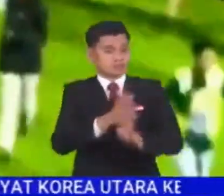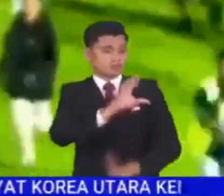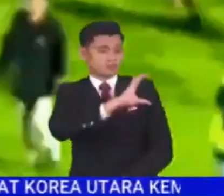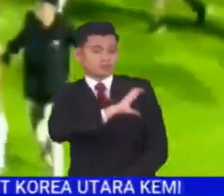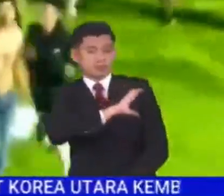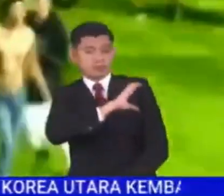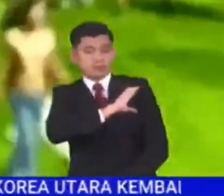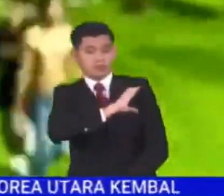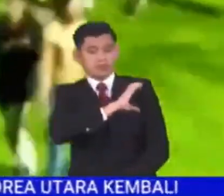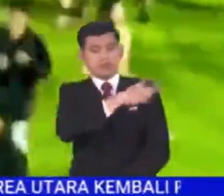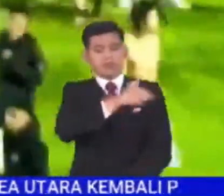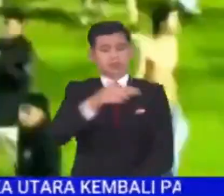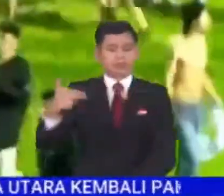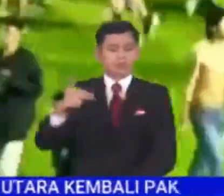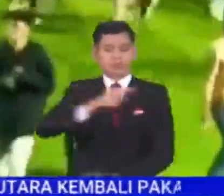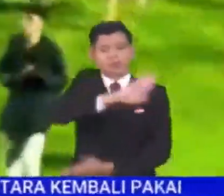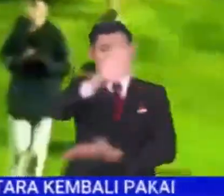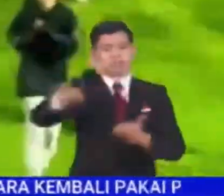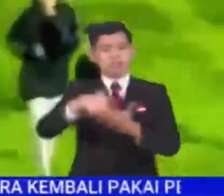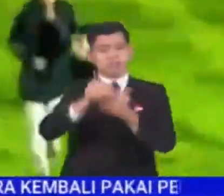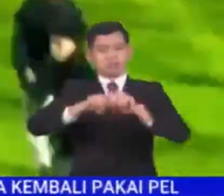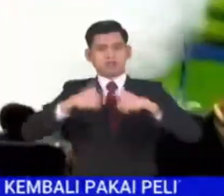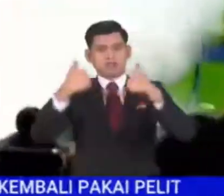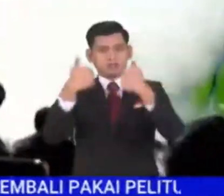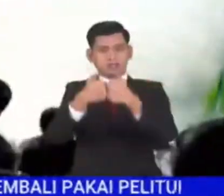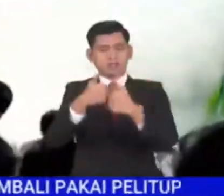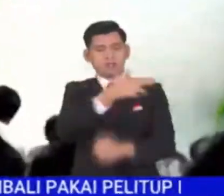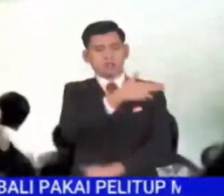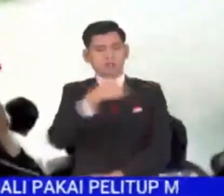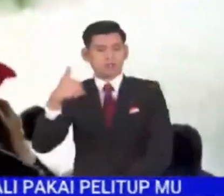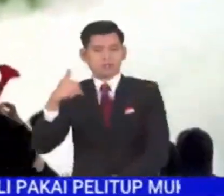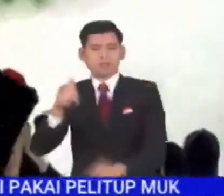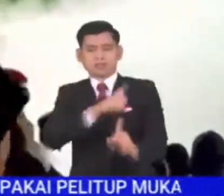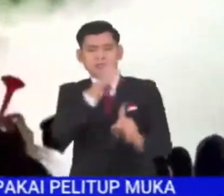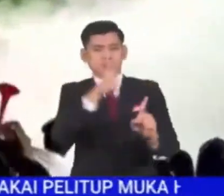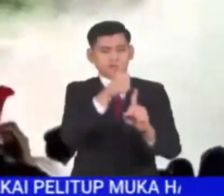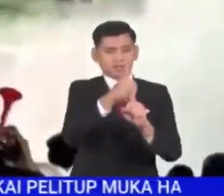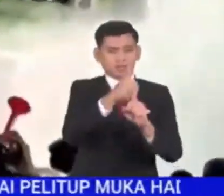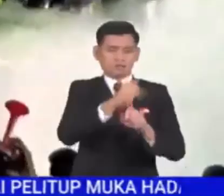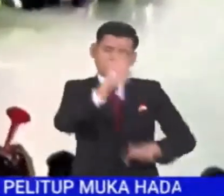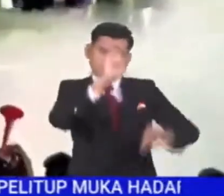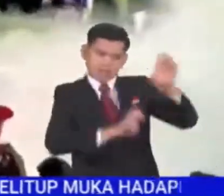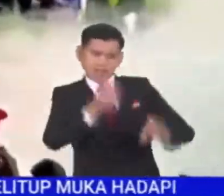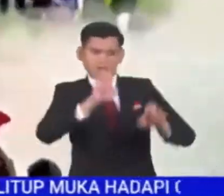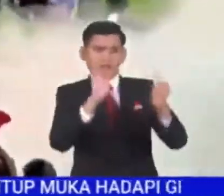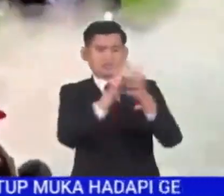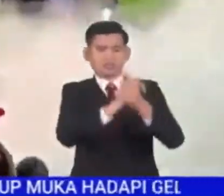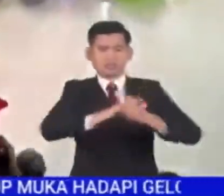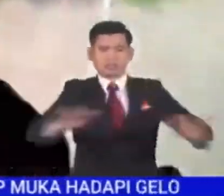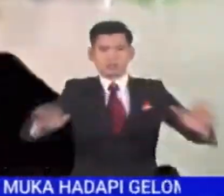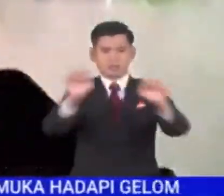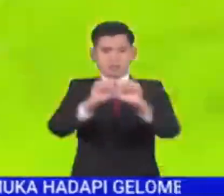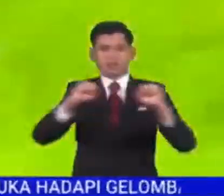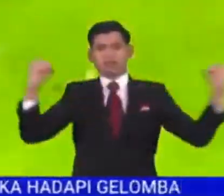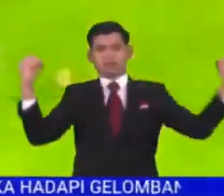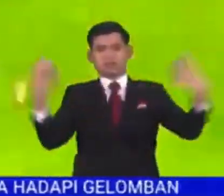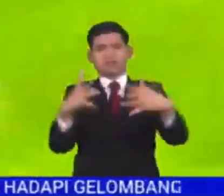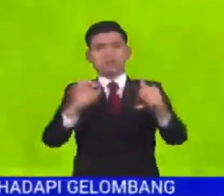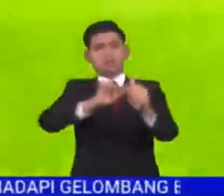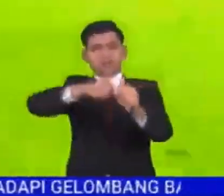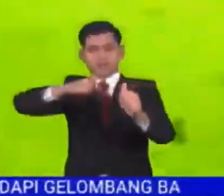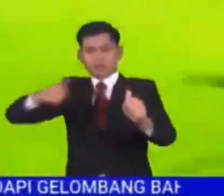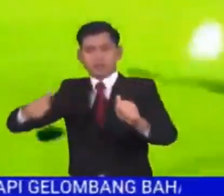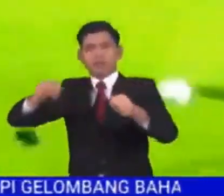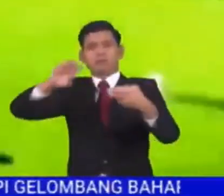Persatuan Sepak Bola seluruh Indonesia PSSI diarah menilai semula prosedur keselamatan di stadium bagi menghindari